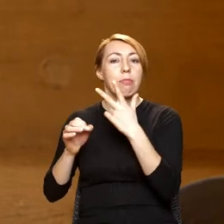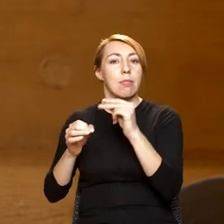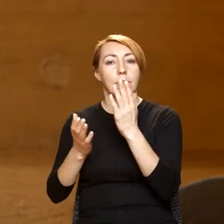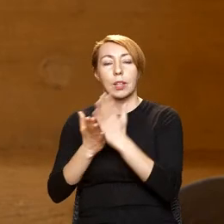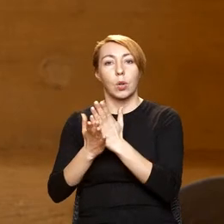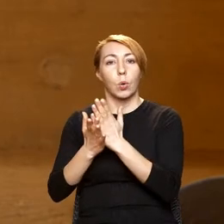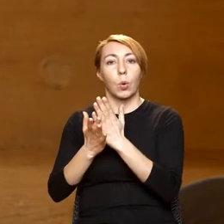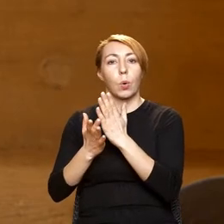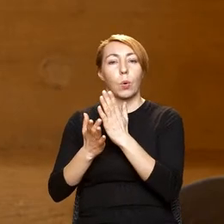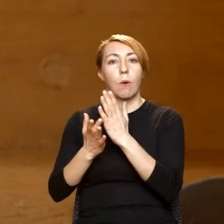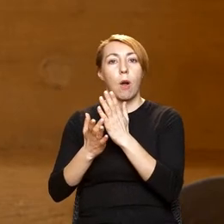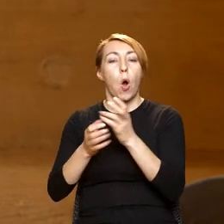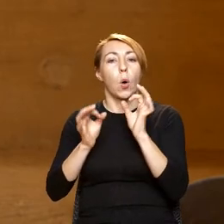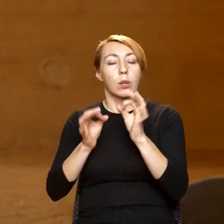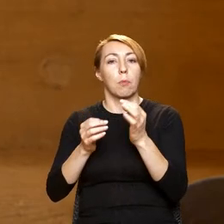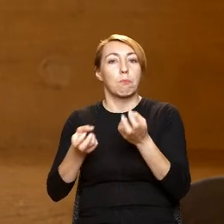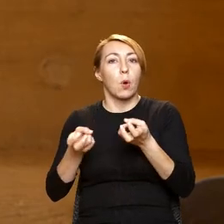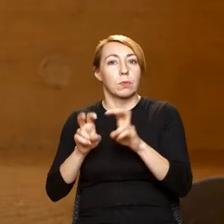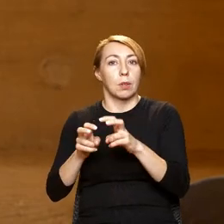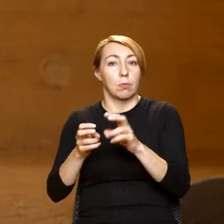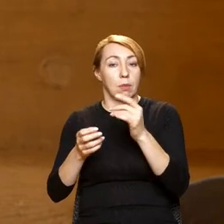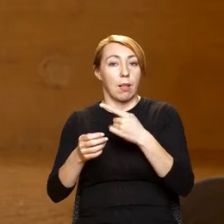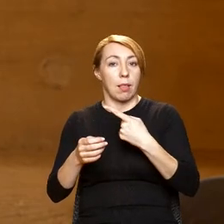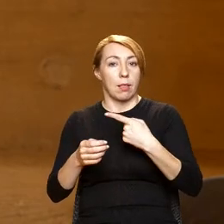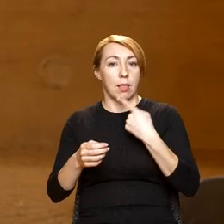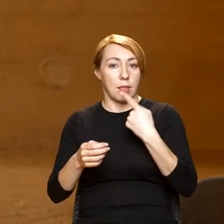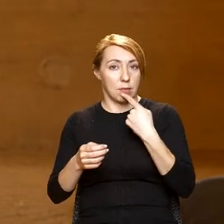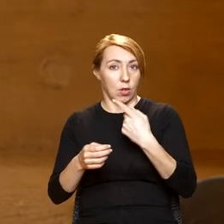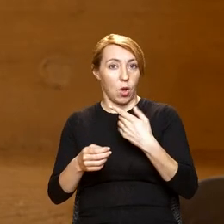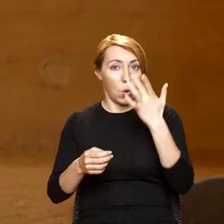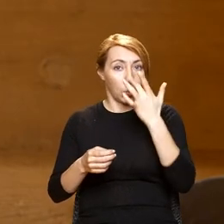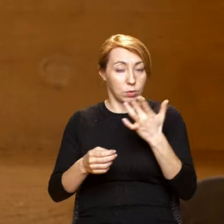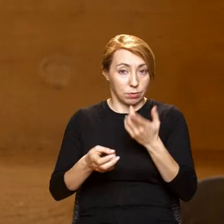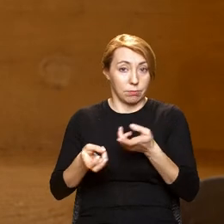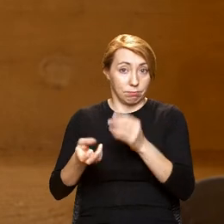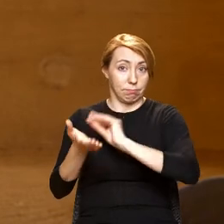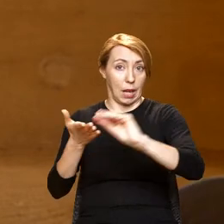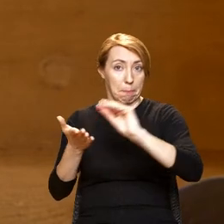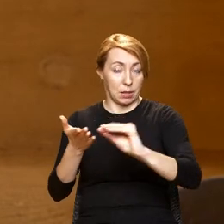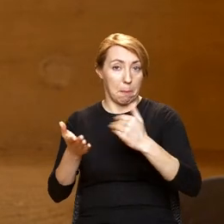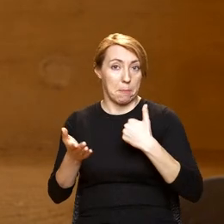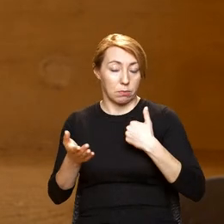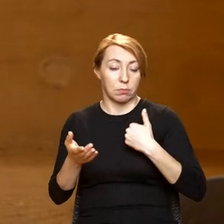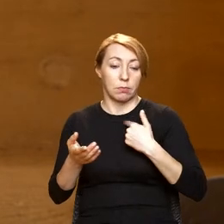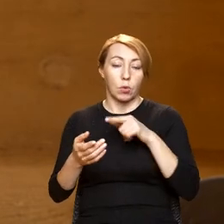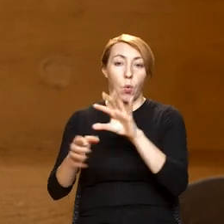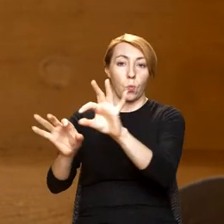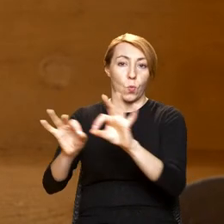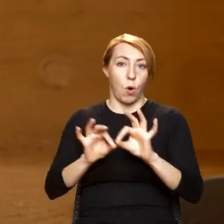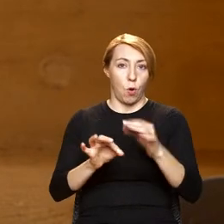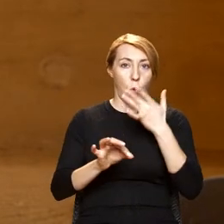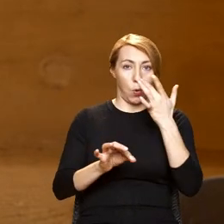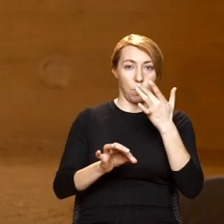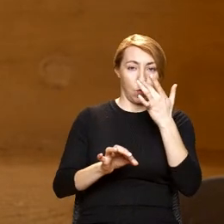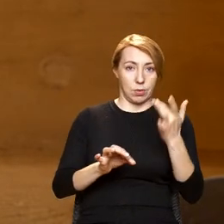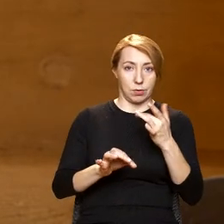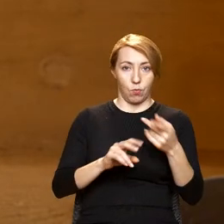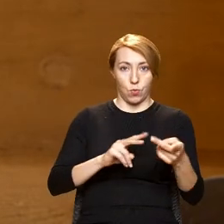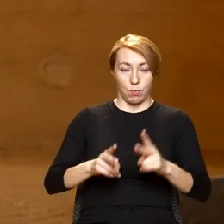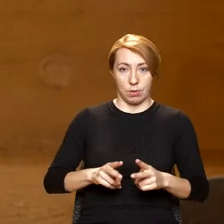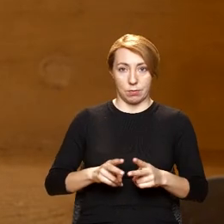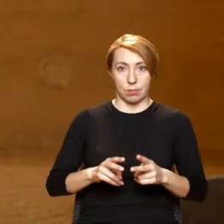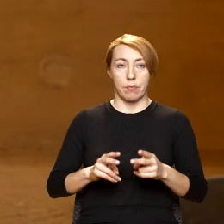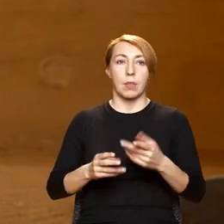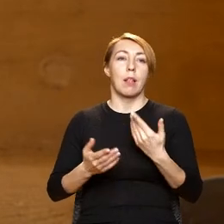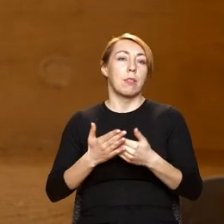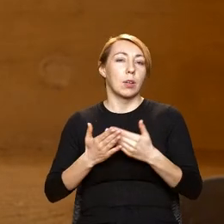które oryginalnie powstały po rosyjsku i z rosyjskiego je tłumaczyłam, ponieważ no, uznałam, że tłumaczenie na polski z